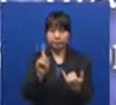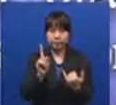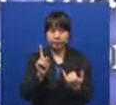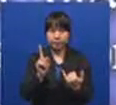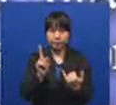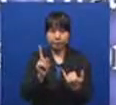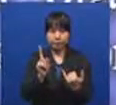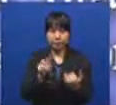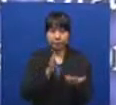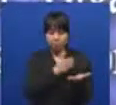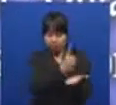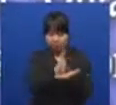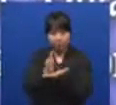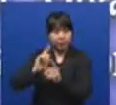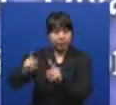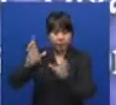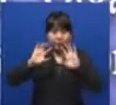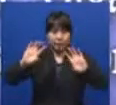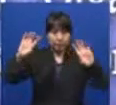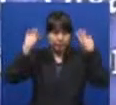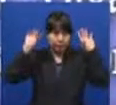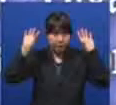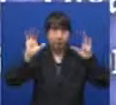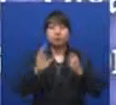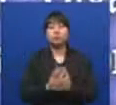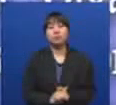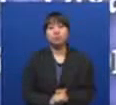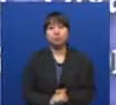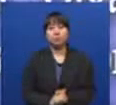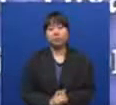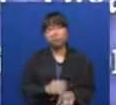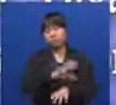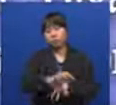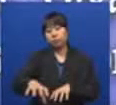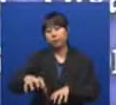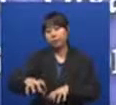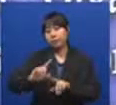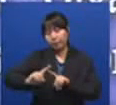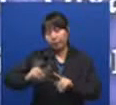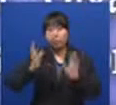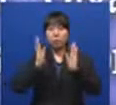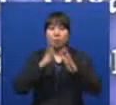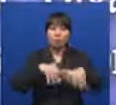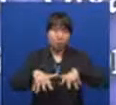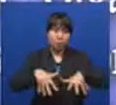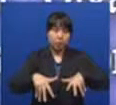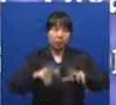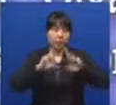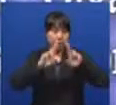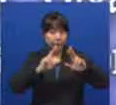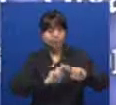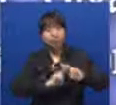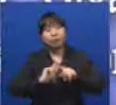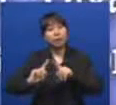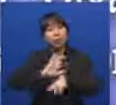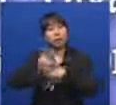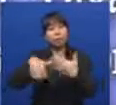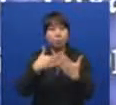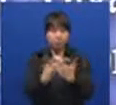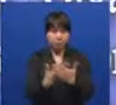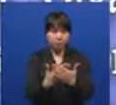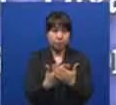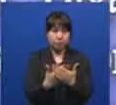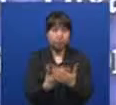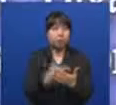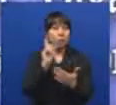นับสนุนของทุกภาคส่วนตั้งแต่รัฐบาลไปกระทั่งถึงส่วนราชการประชาชนผู้ประกอบการประชาชนโดยรอบทั้งหมดเราจะ